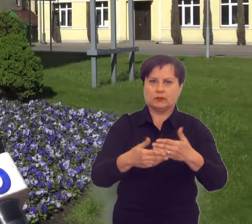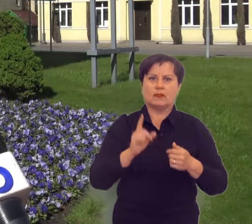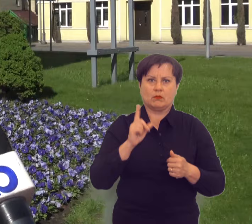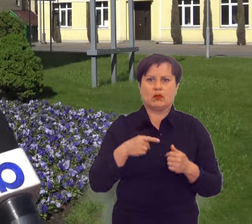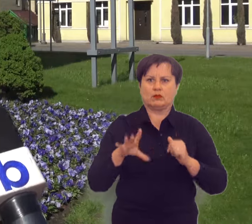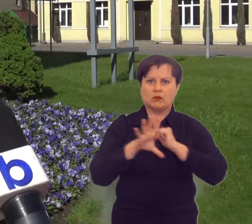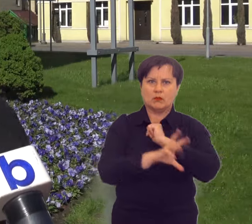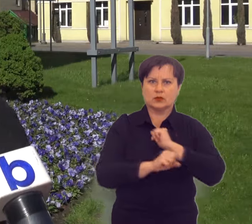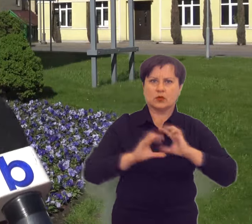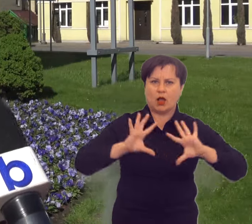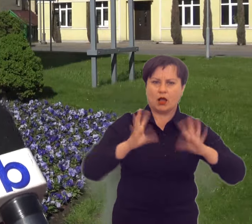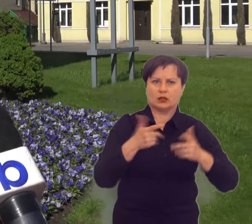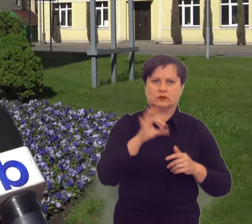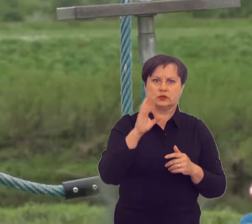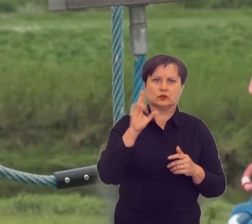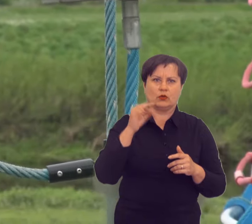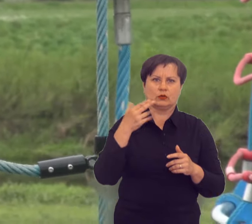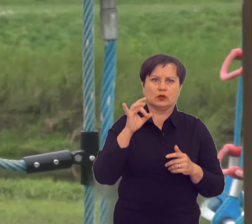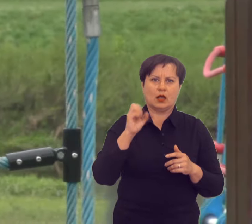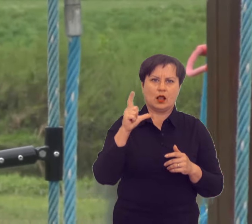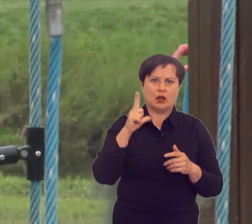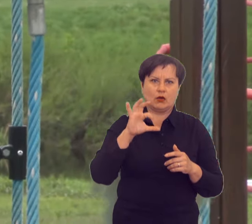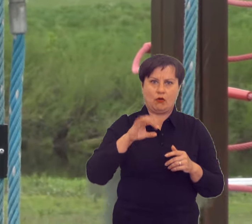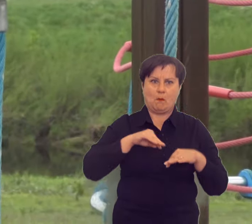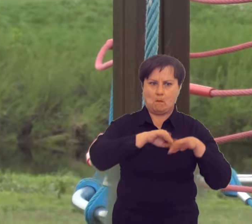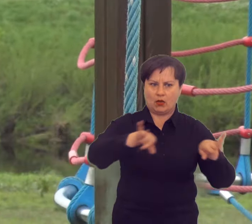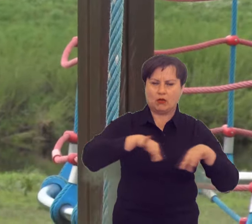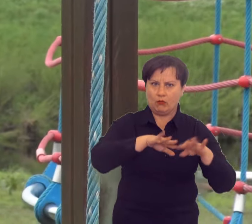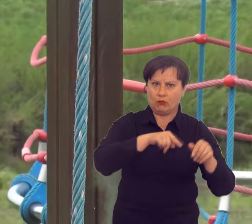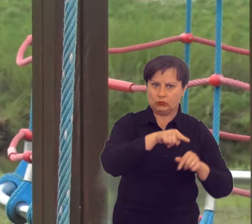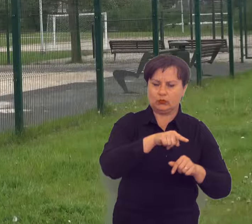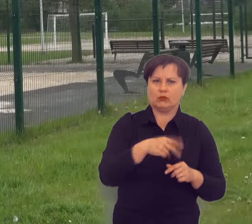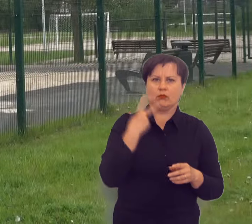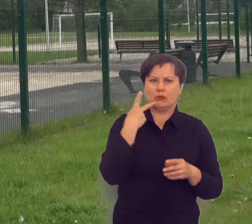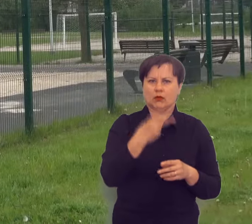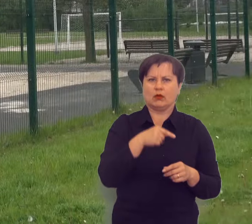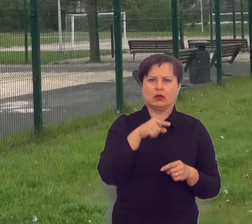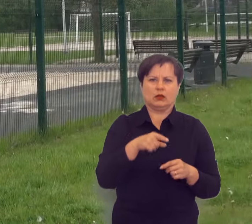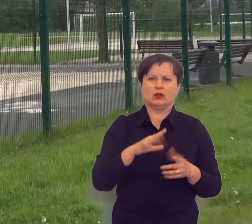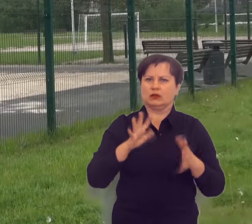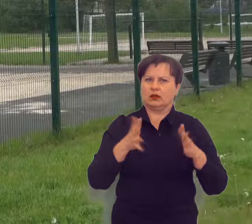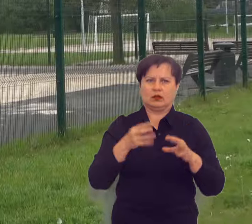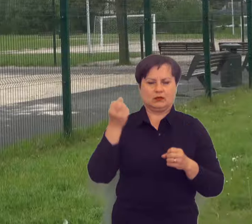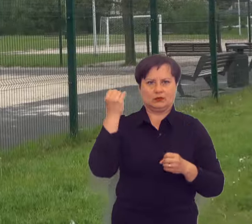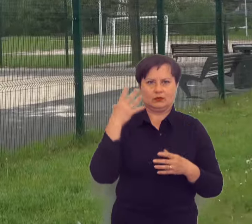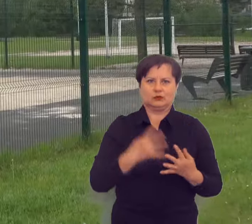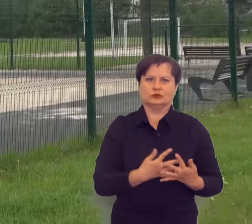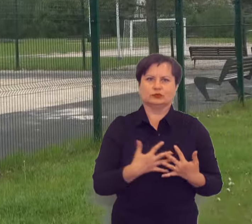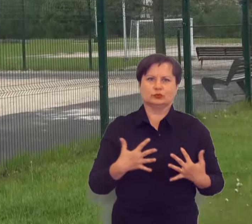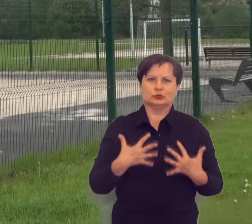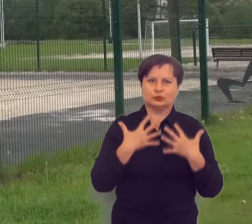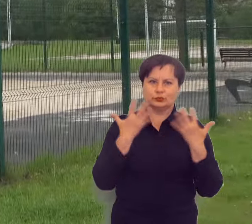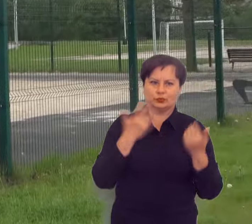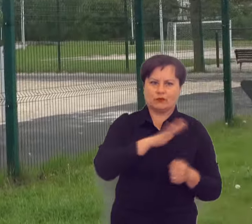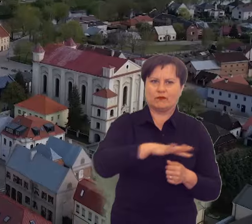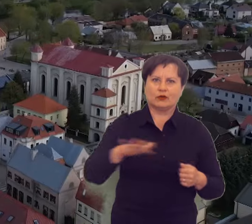įvyko Skongolio maudimvietėj, parodė, kad vis dėlto nelabai mes mokam džiaugtis tą vaikų žaidimo